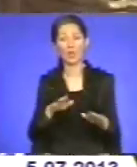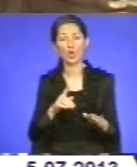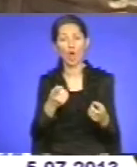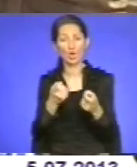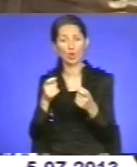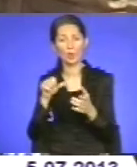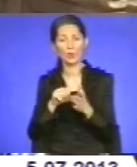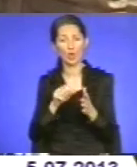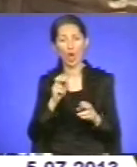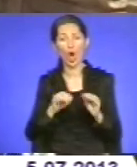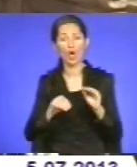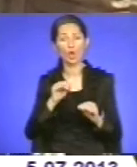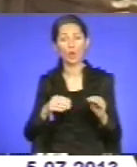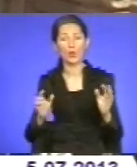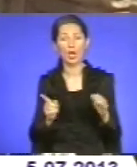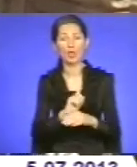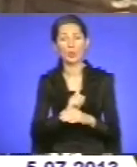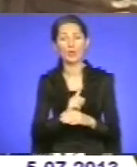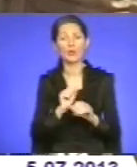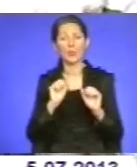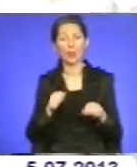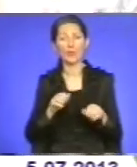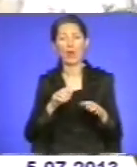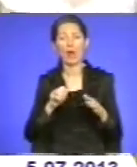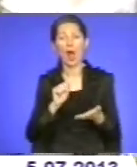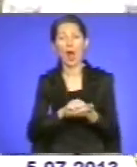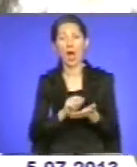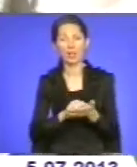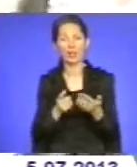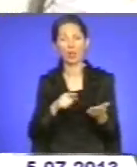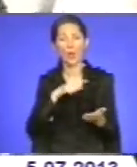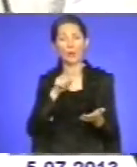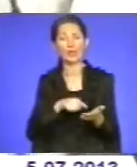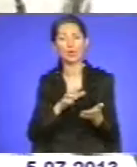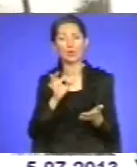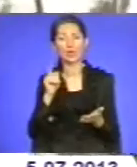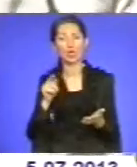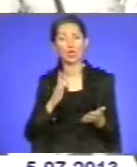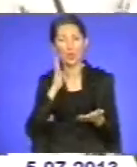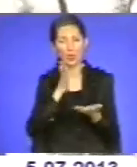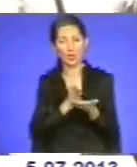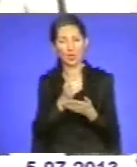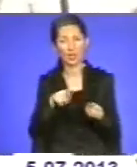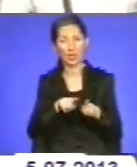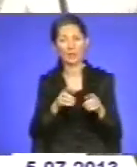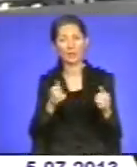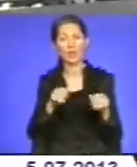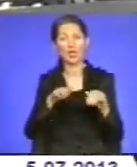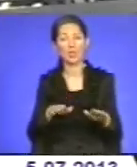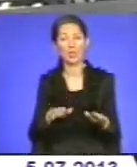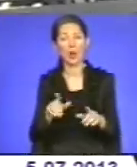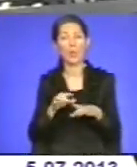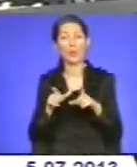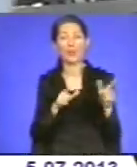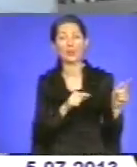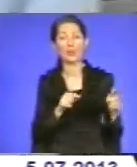до розробки нормативно-правових актів стосовно питань соціальної політики. Також ухвалили рішення про проведення виїзних засідань у тих регіонах, де